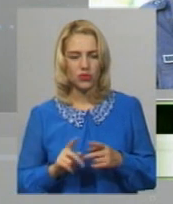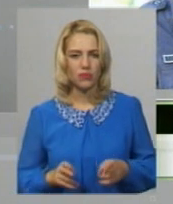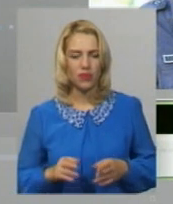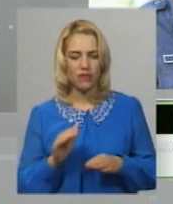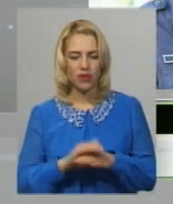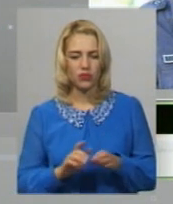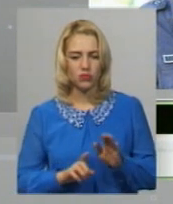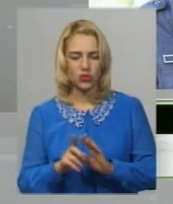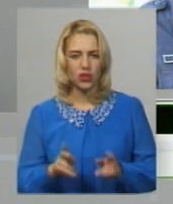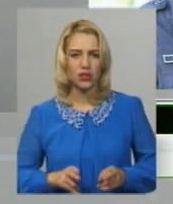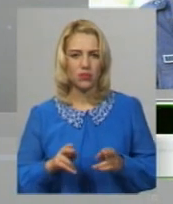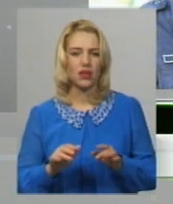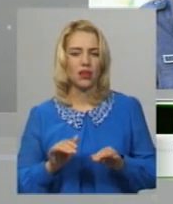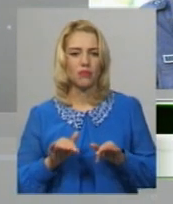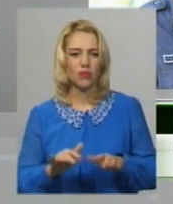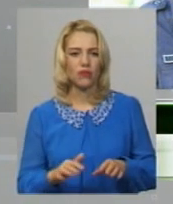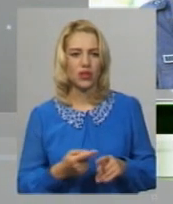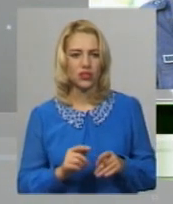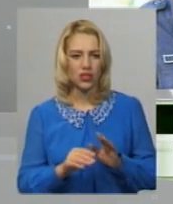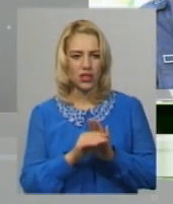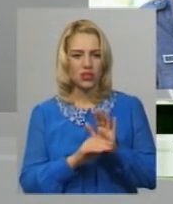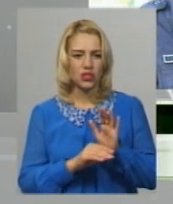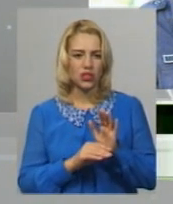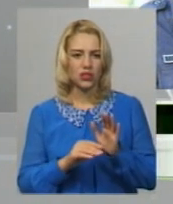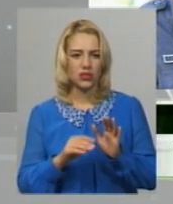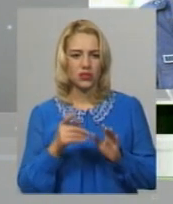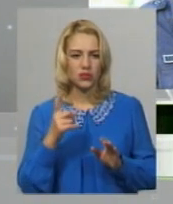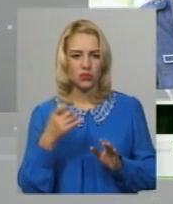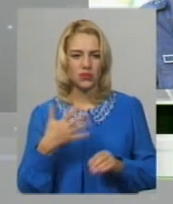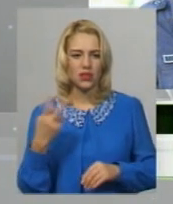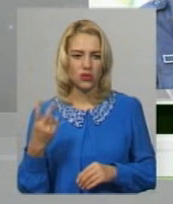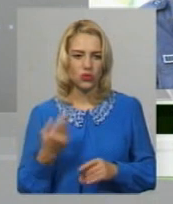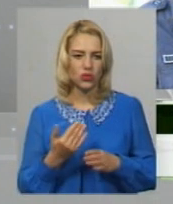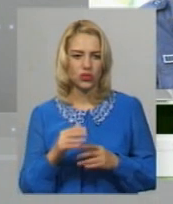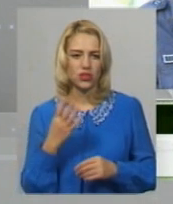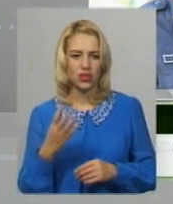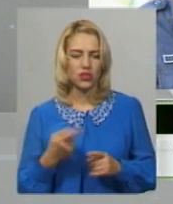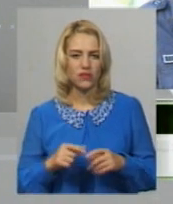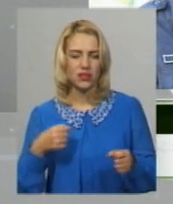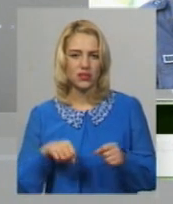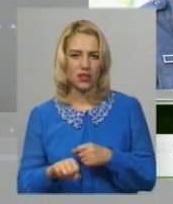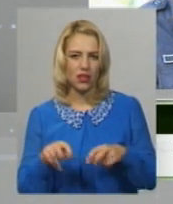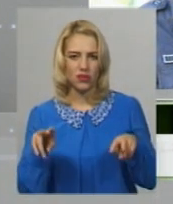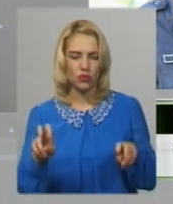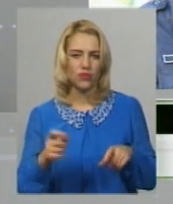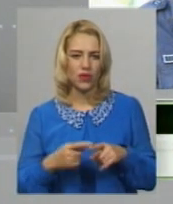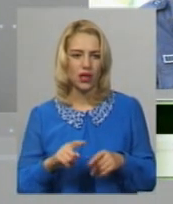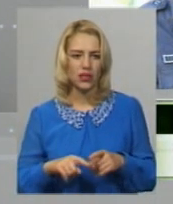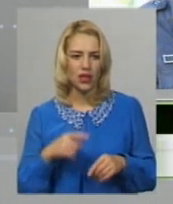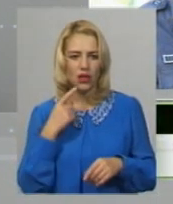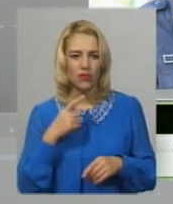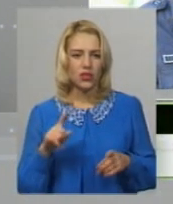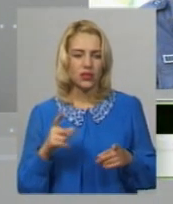кримінальне провадження за частиною 4 статті 152 Кримінального кодексу України зґвалтування. Слідчі призначили